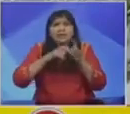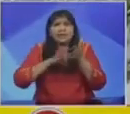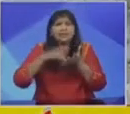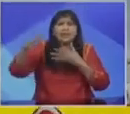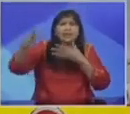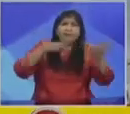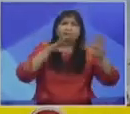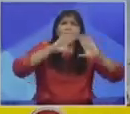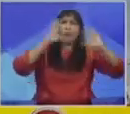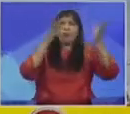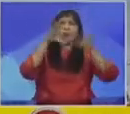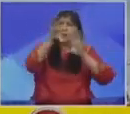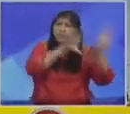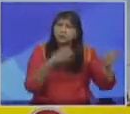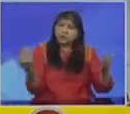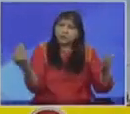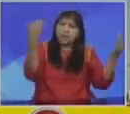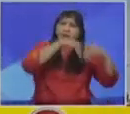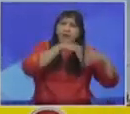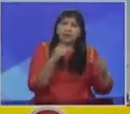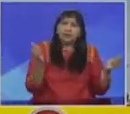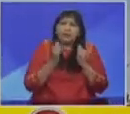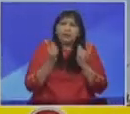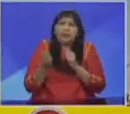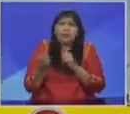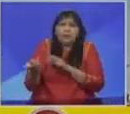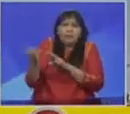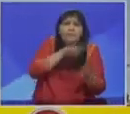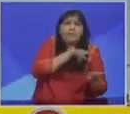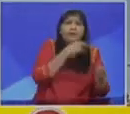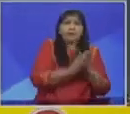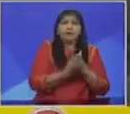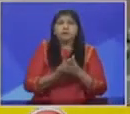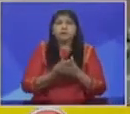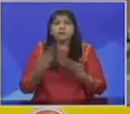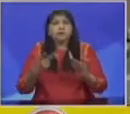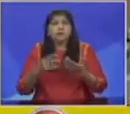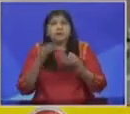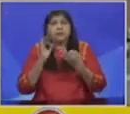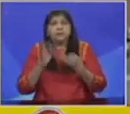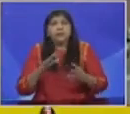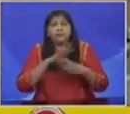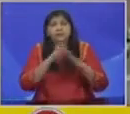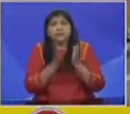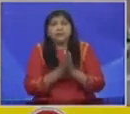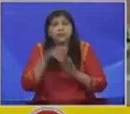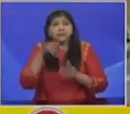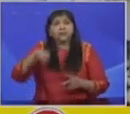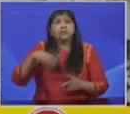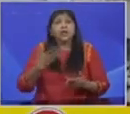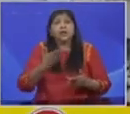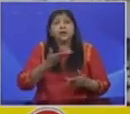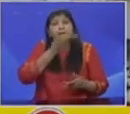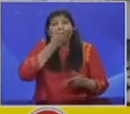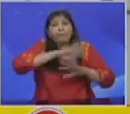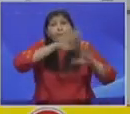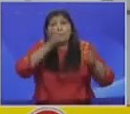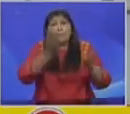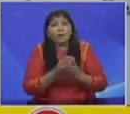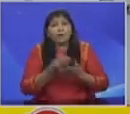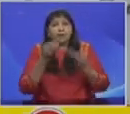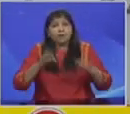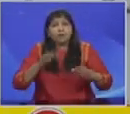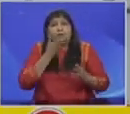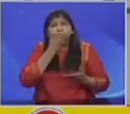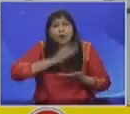विभिन्न हिस्सों से आए विंटर माइग्रेंट्स है। इसका सबसे महत्वपूर्ण कारण यह है कि यहाँ बेहतर